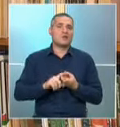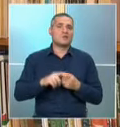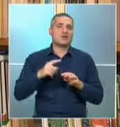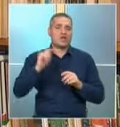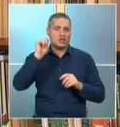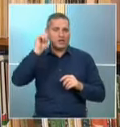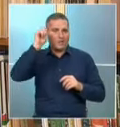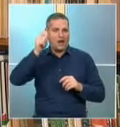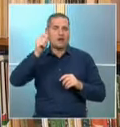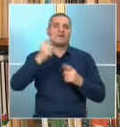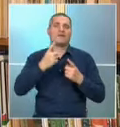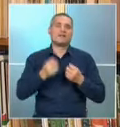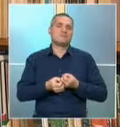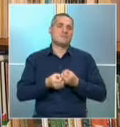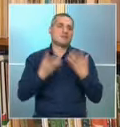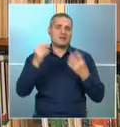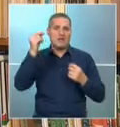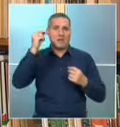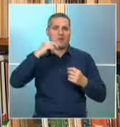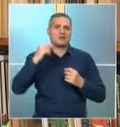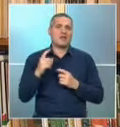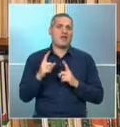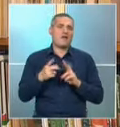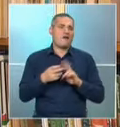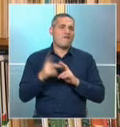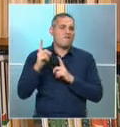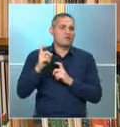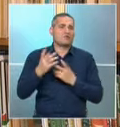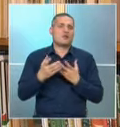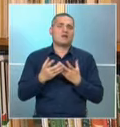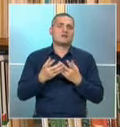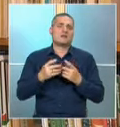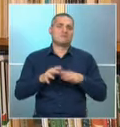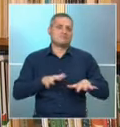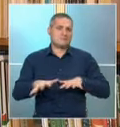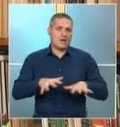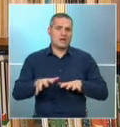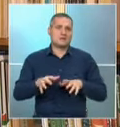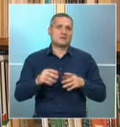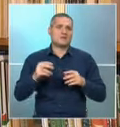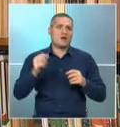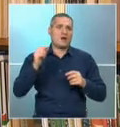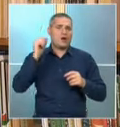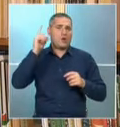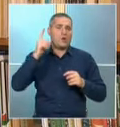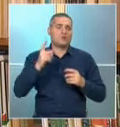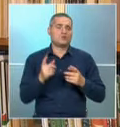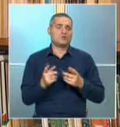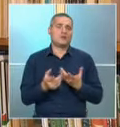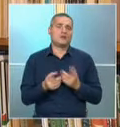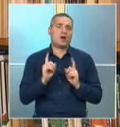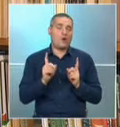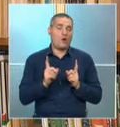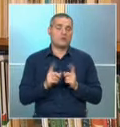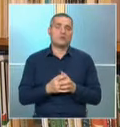Шапкарев, един известен български, възрожденски, така духовен деец, учен, просветител,